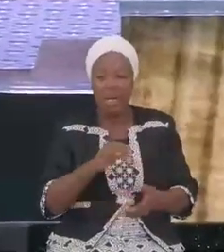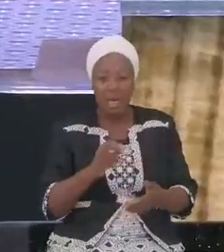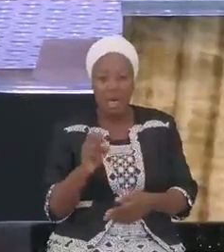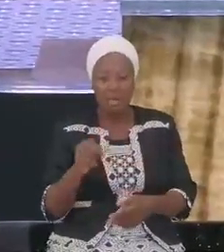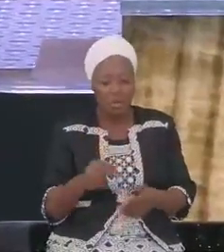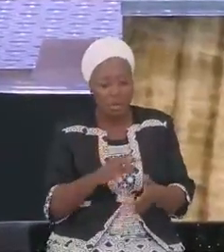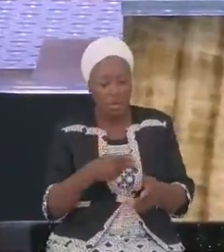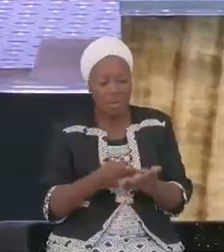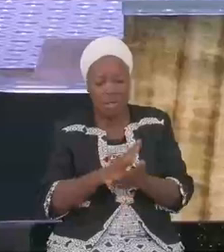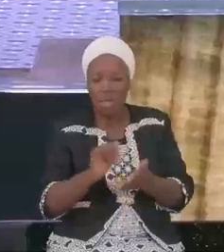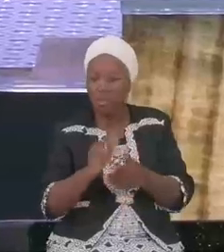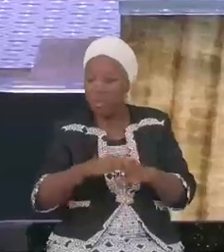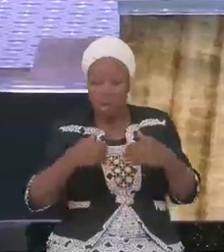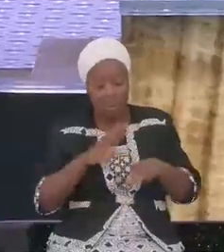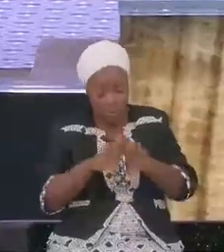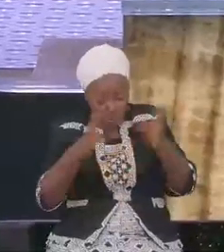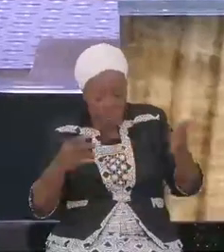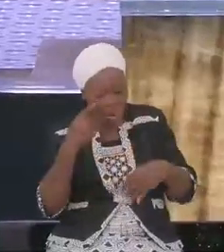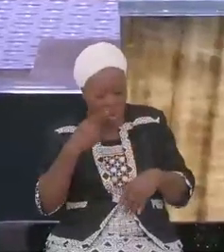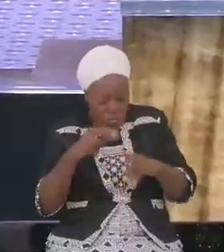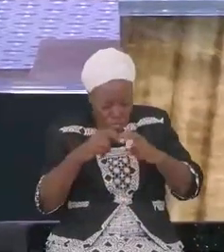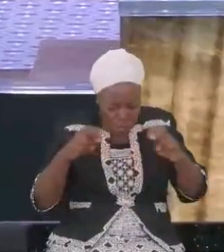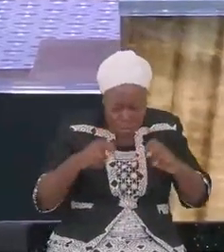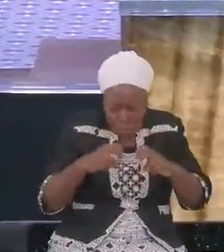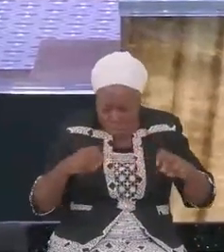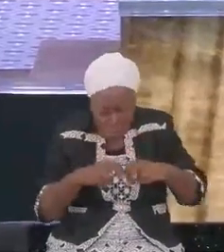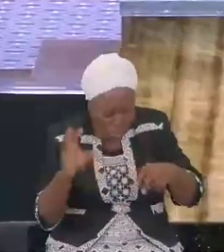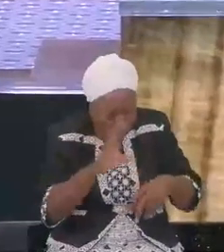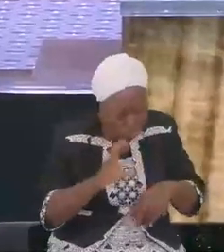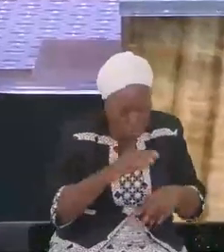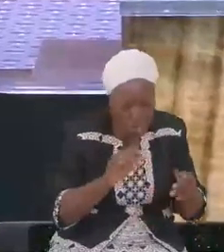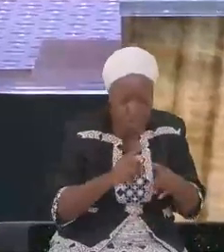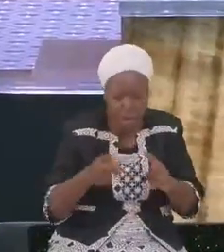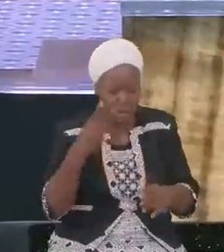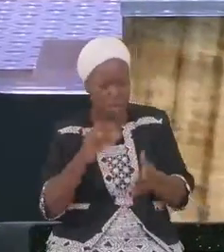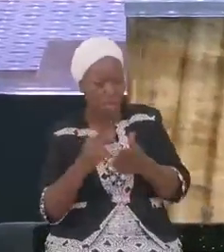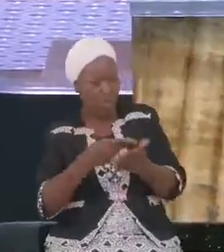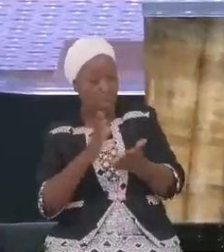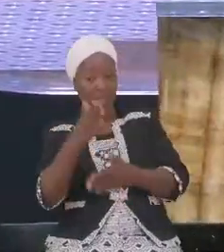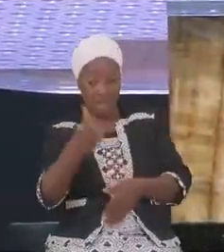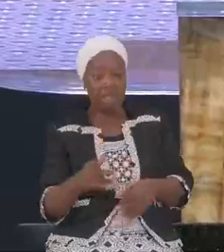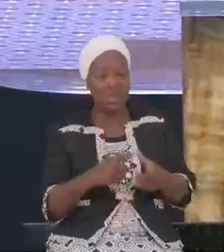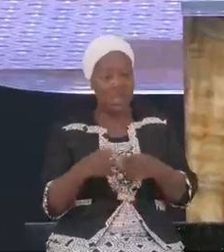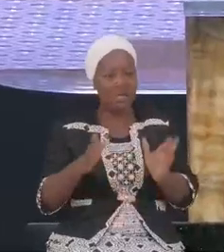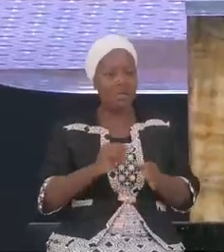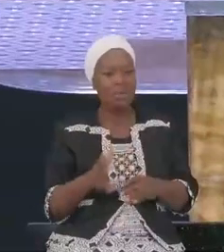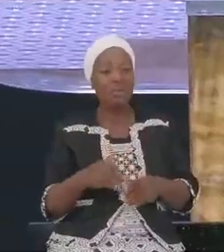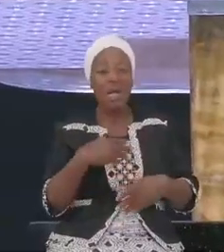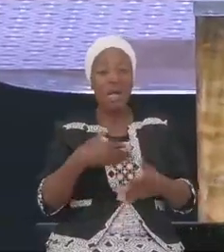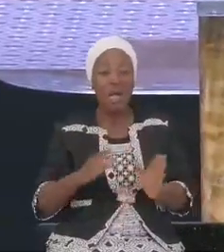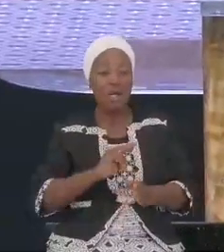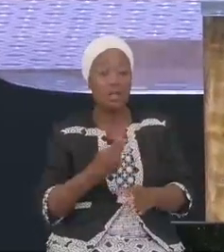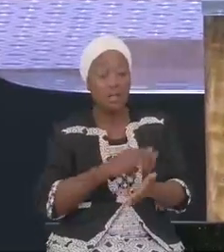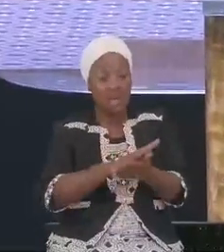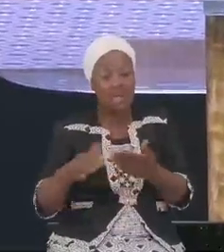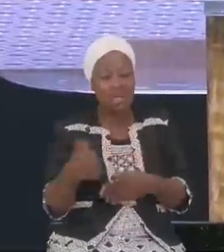yeux, écarter tes yeux pour chercher. Tu vois la sainteté là-bas et dit, purifions-nous de toute sueur, de la